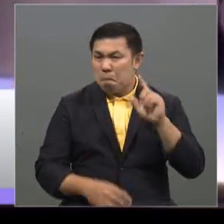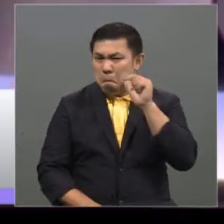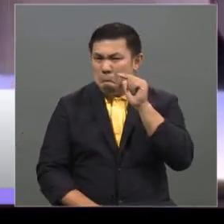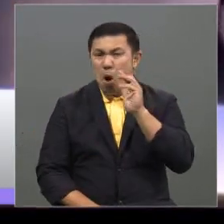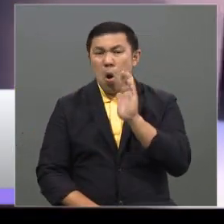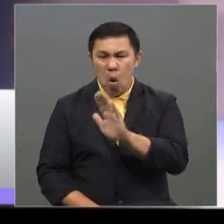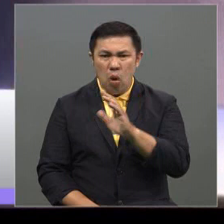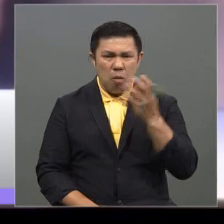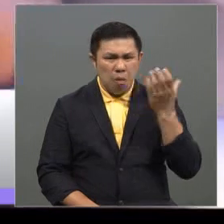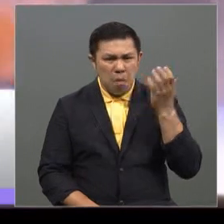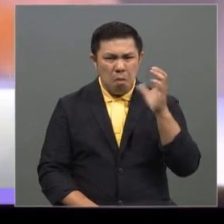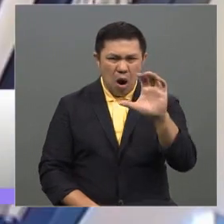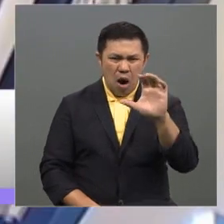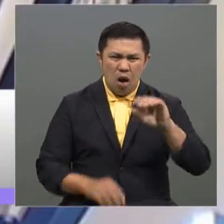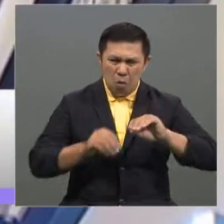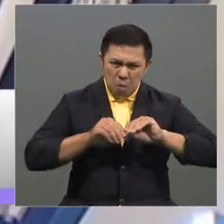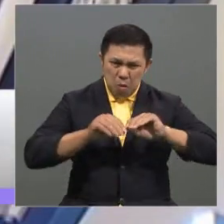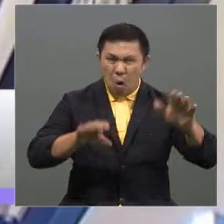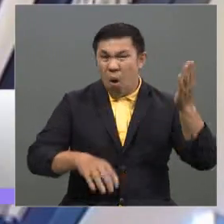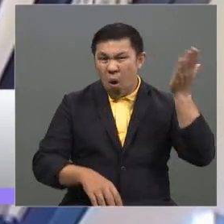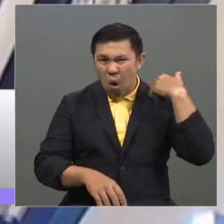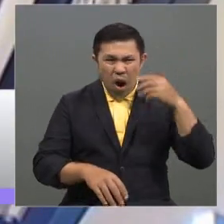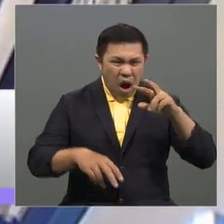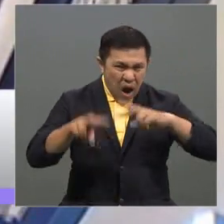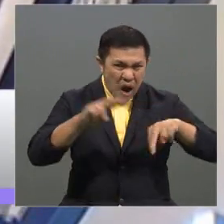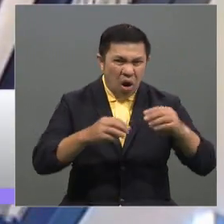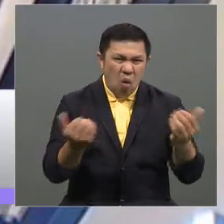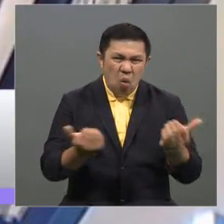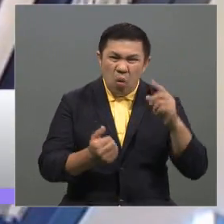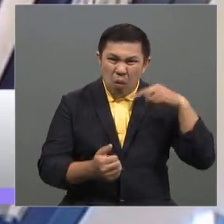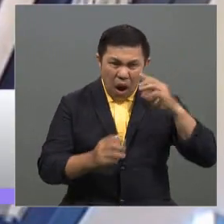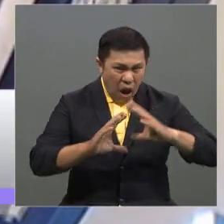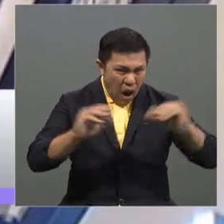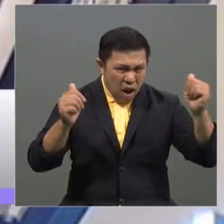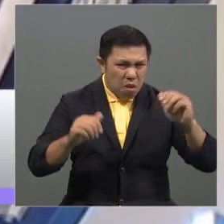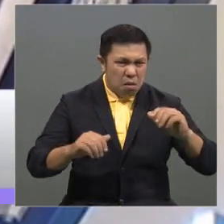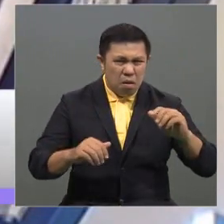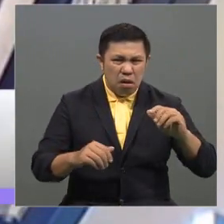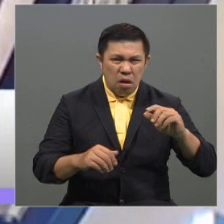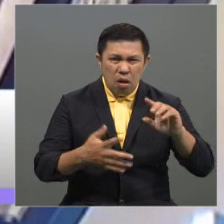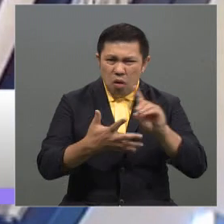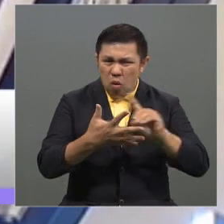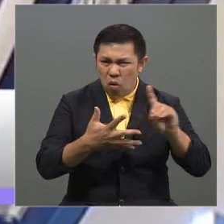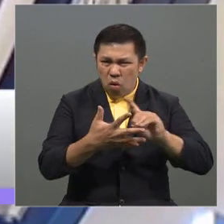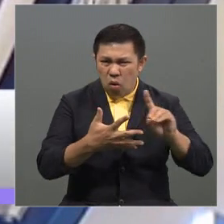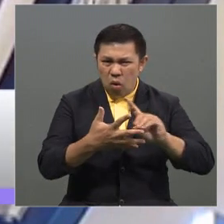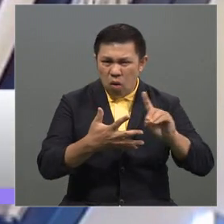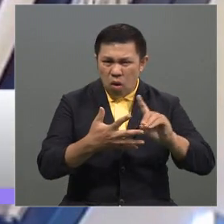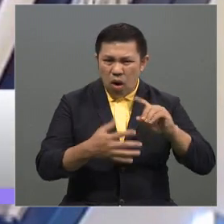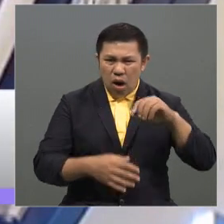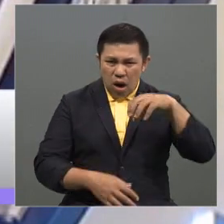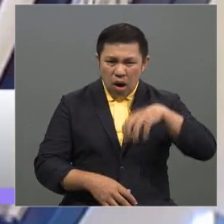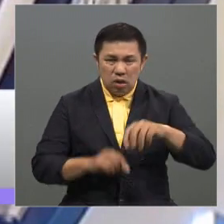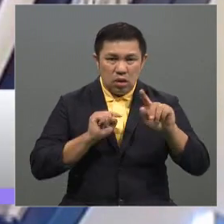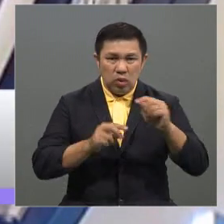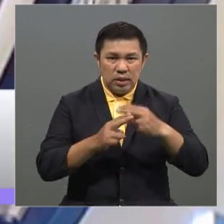ใสนำมาให้สื่อนั้นช่วยเผยแพร่ก่อนหน้านี้เพื่อตามหาลูกสาวหลังจากหายไปจากที่พักซึ่งเป็นคอนโดมิเนียมแห่งหนึ่งภายในพื้นที่ตำบ